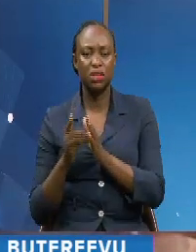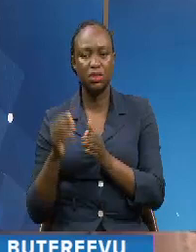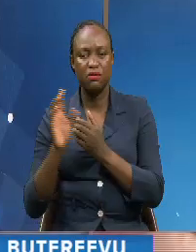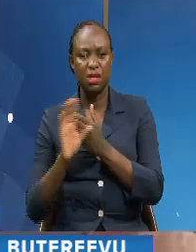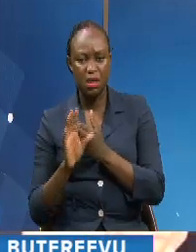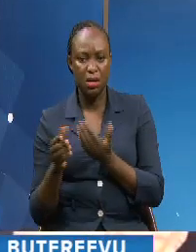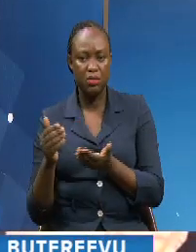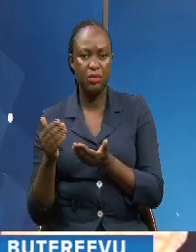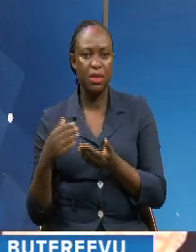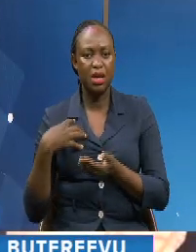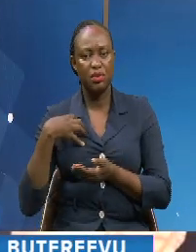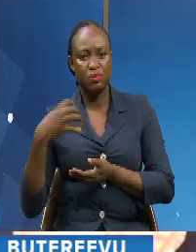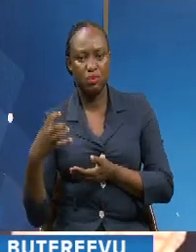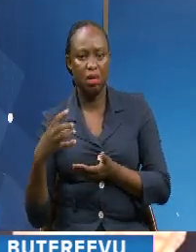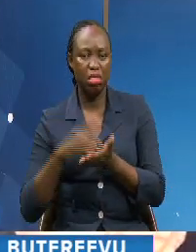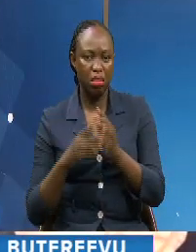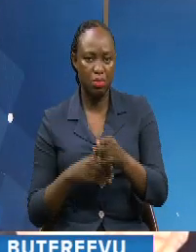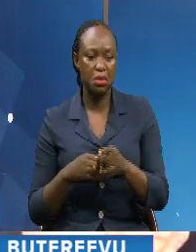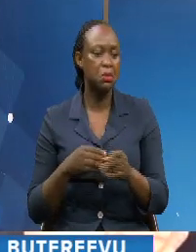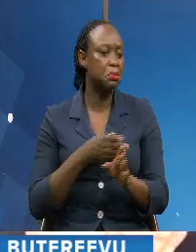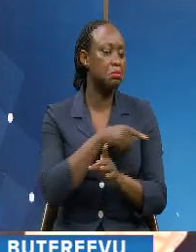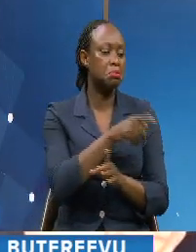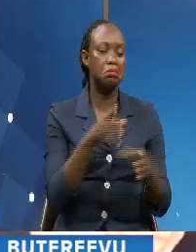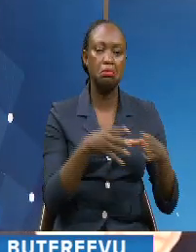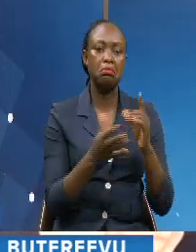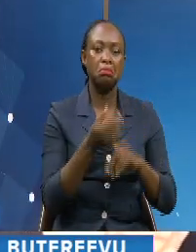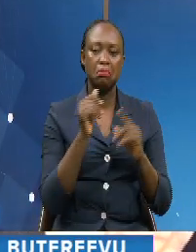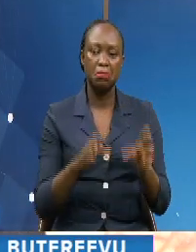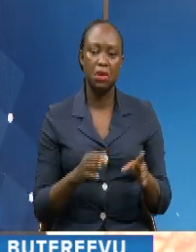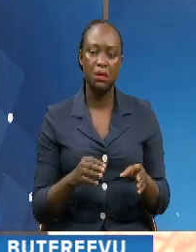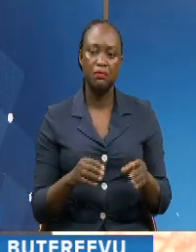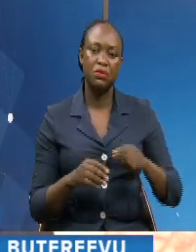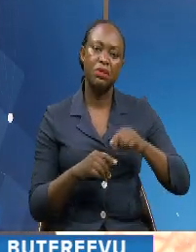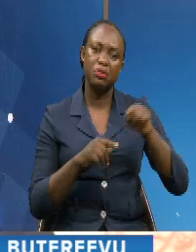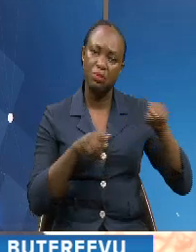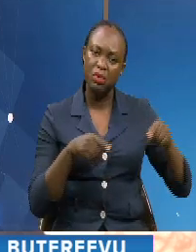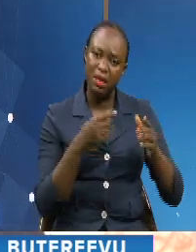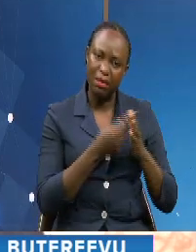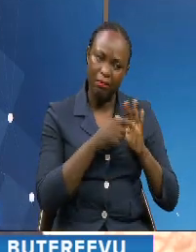wadde n'ekimu. Kubanga okwidya kwaffe ffe akasente gye tukalijo ebintu